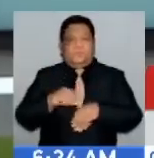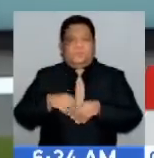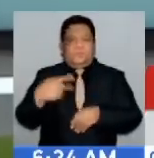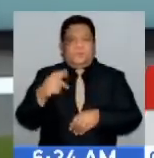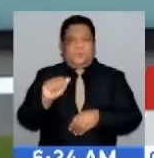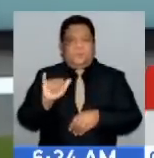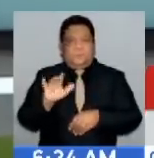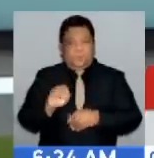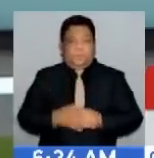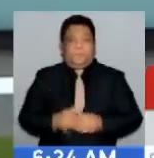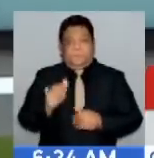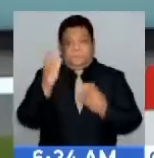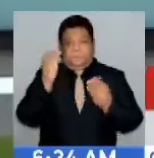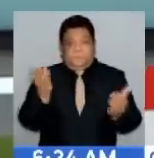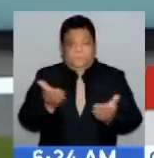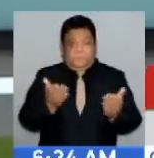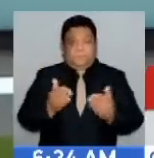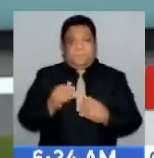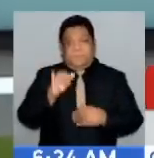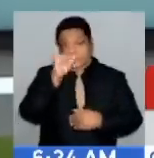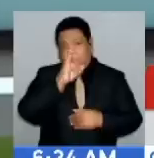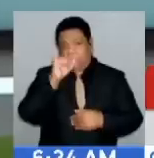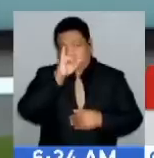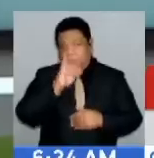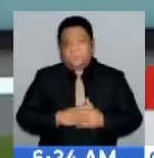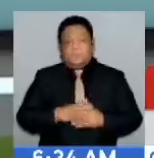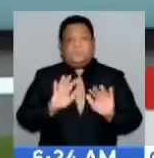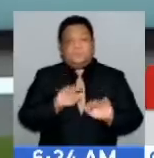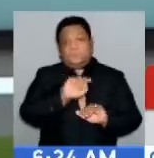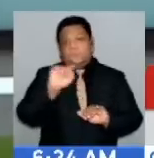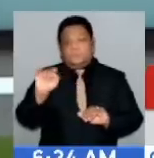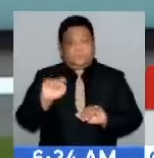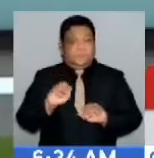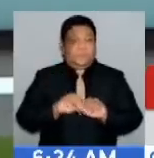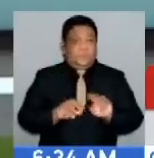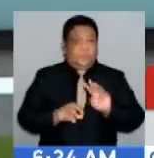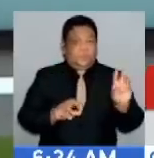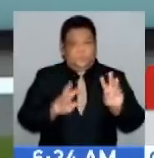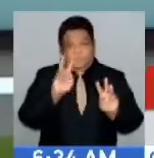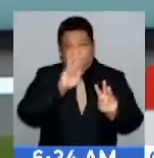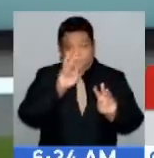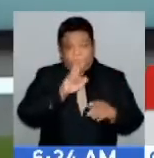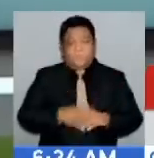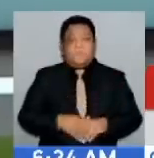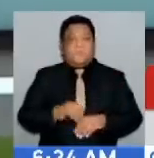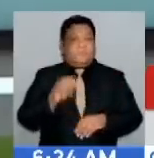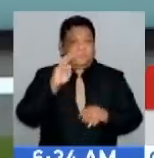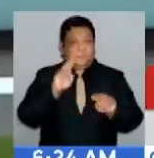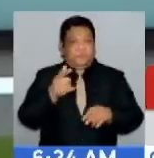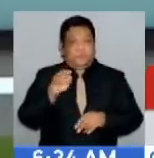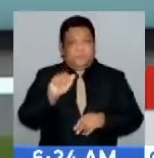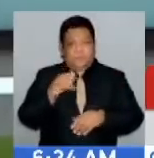dito sa Iloilo City. Samantala sa mga kapuso natin sa Western Visayas, abangan ang GMA Regional TV Early